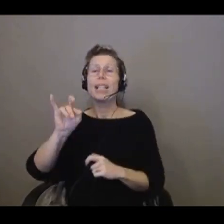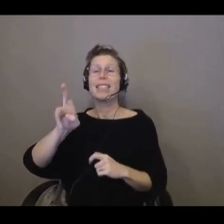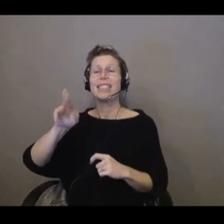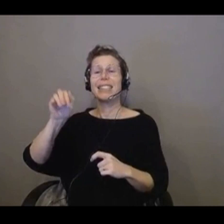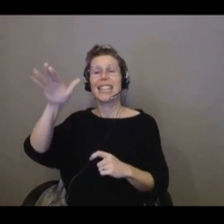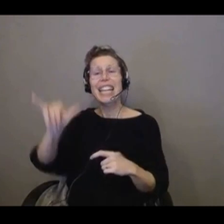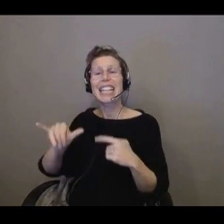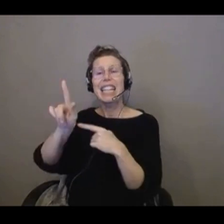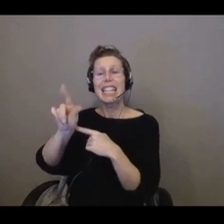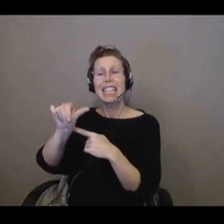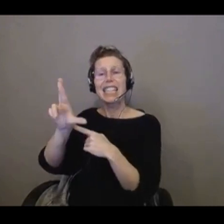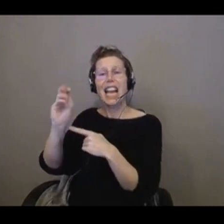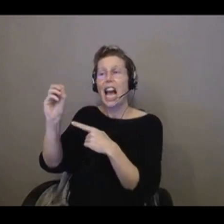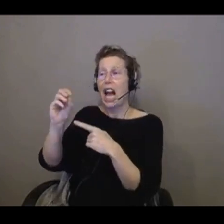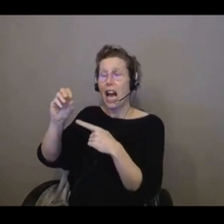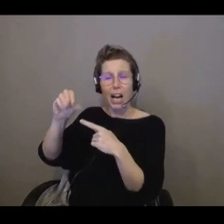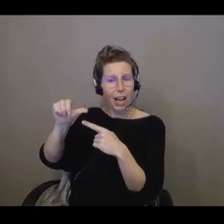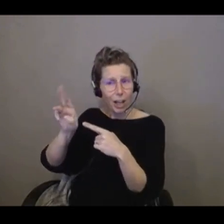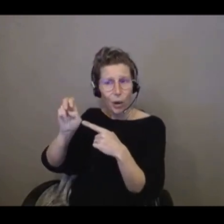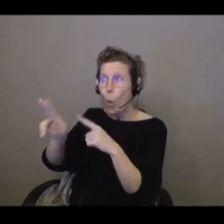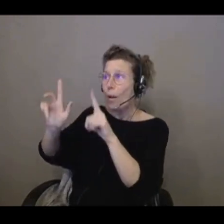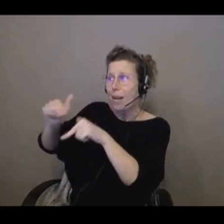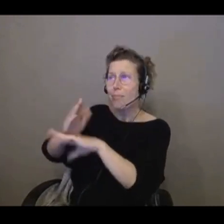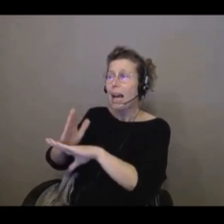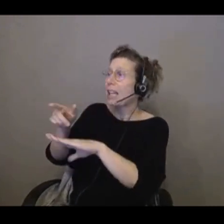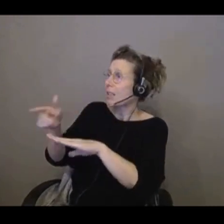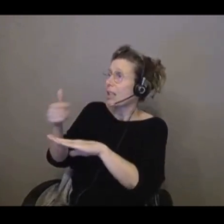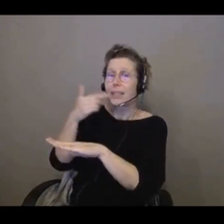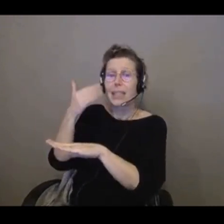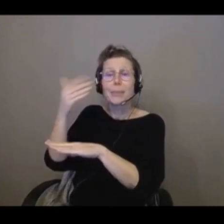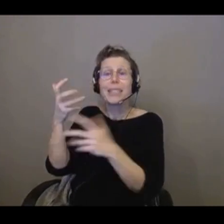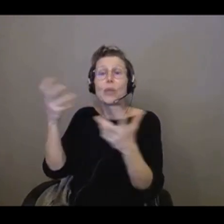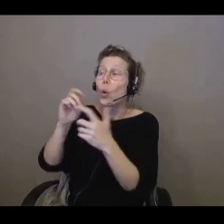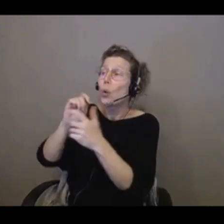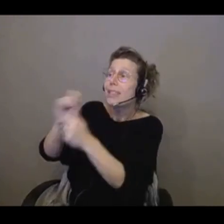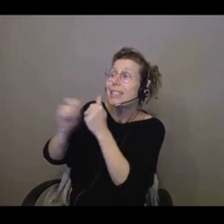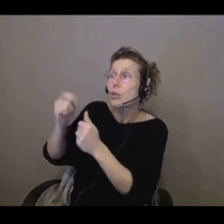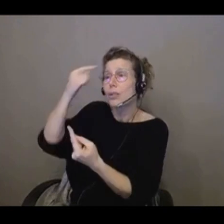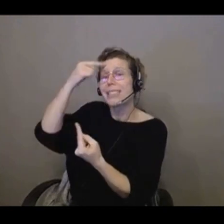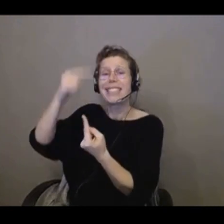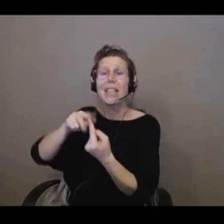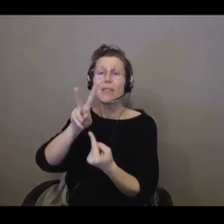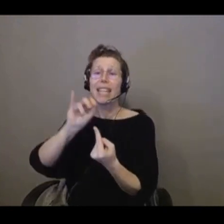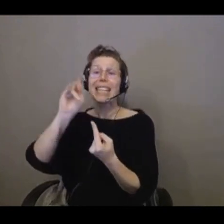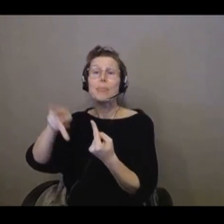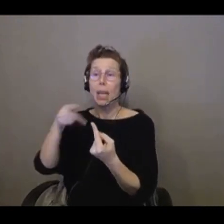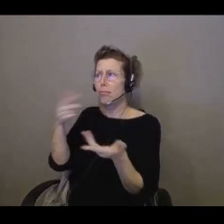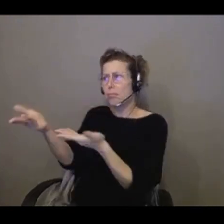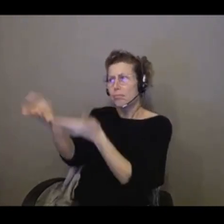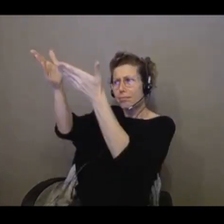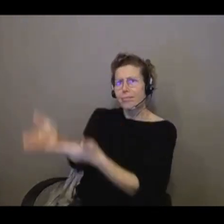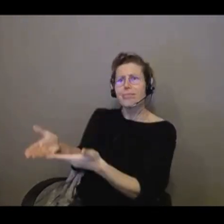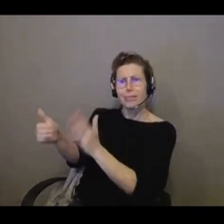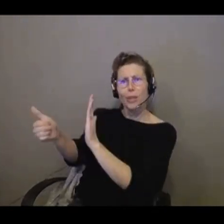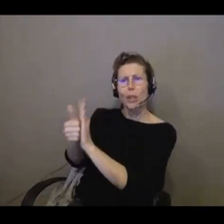parler d'accessibilité de VIP vers important parking, il est là pour ça. Hein, Thierry ? Merci. C'est bien, ça l'a chargé. Merci beaucoup en tout cas, Philippe